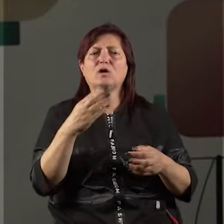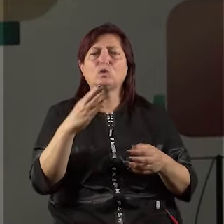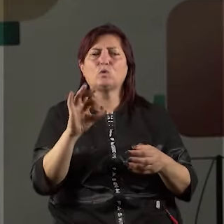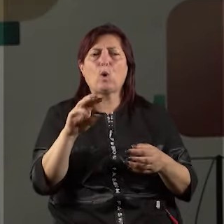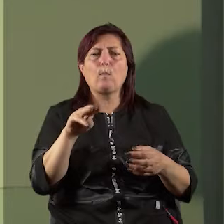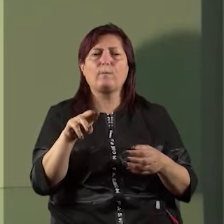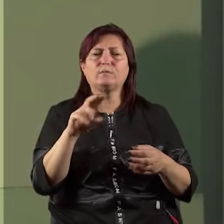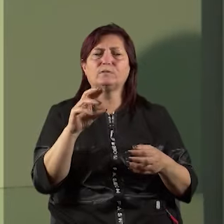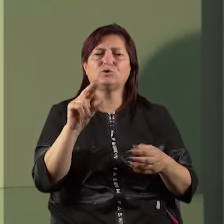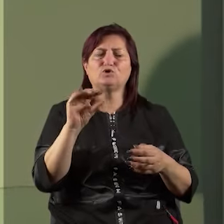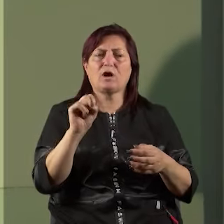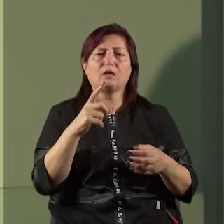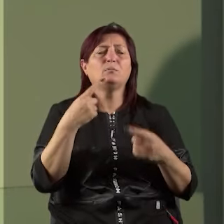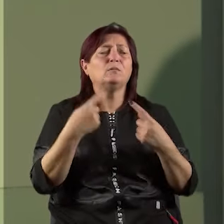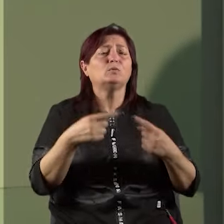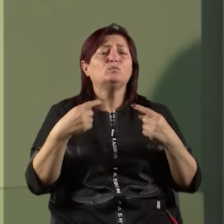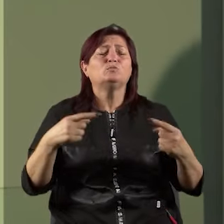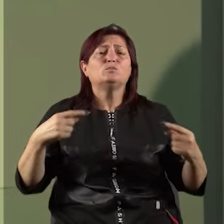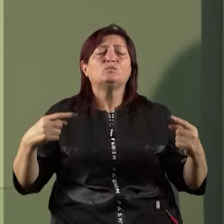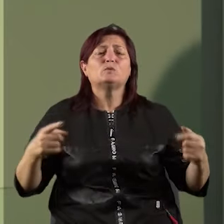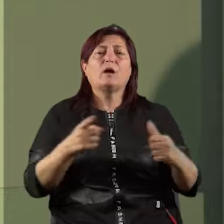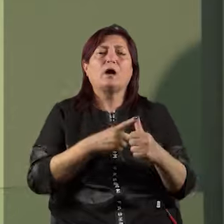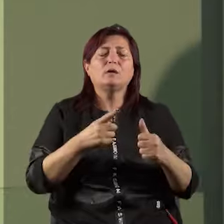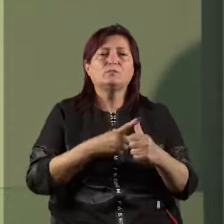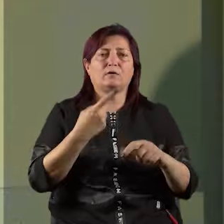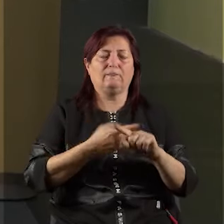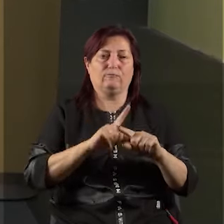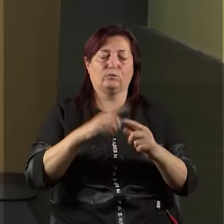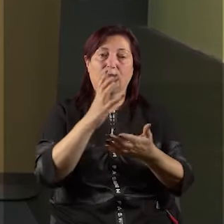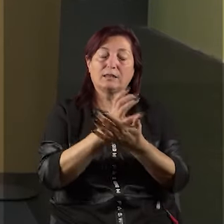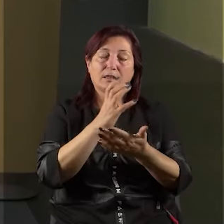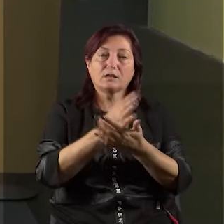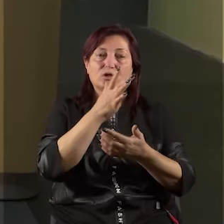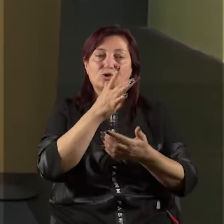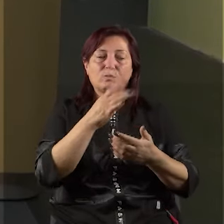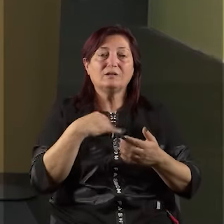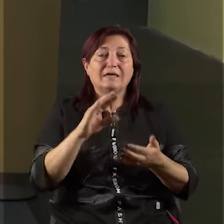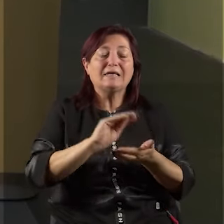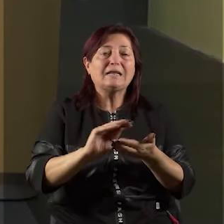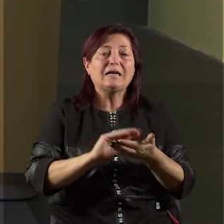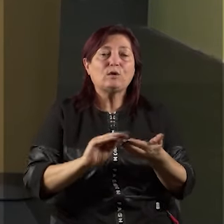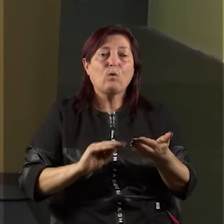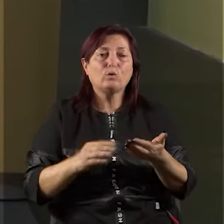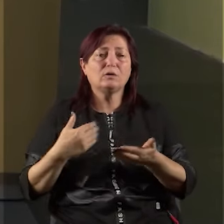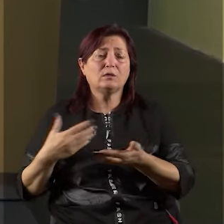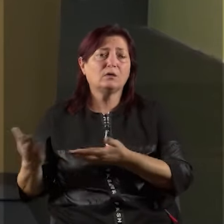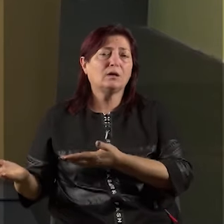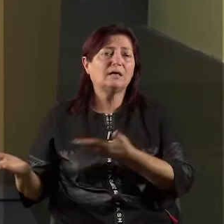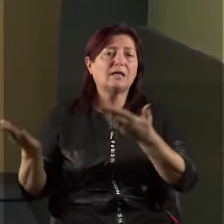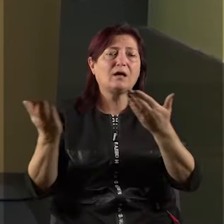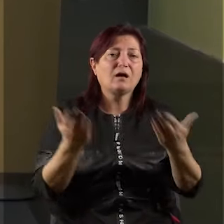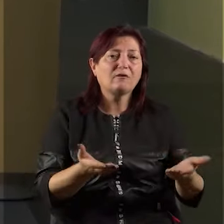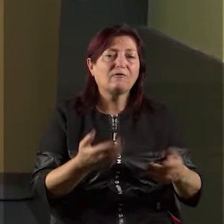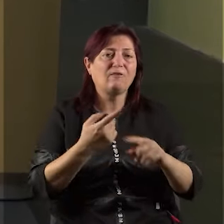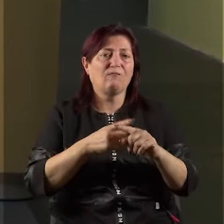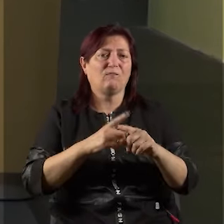արդեն անուններ են, և նաև դասագրքերի ժամանակից գրողների ենք հրավիրում, որոնց իրենք մի